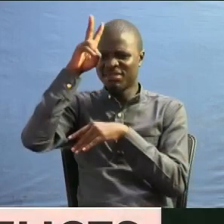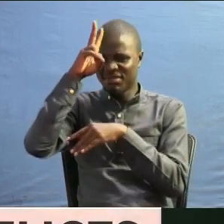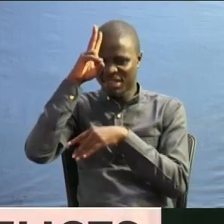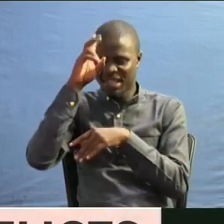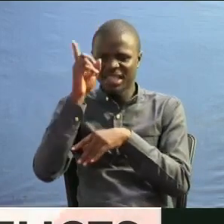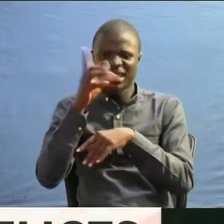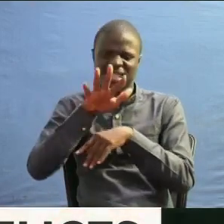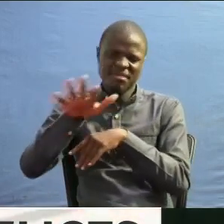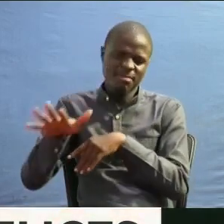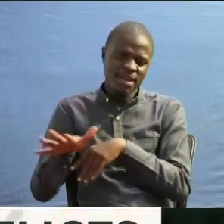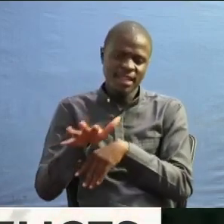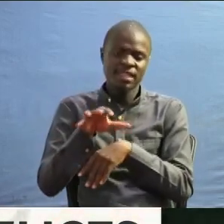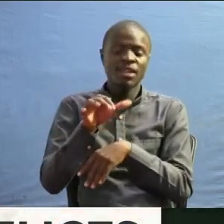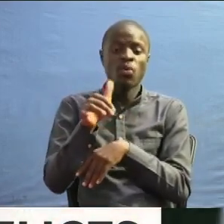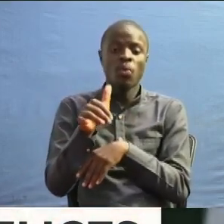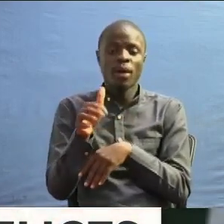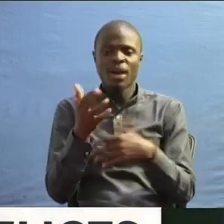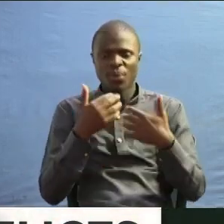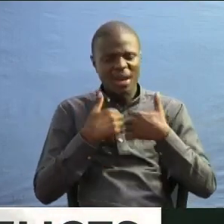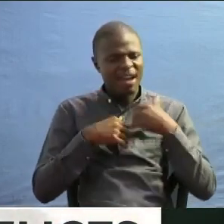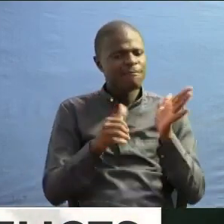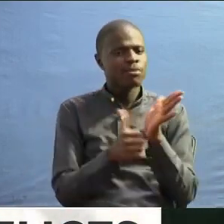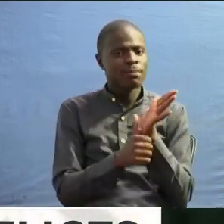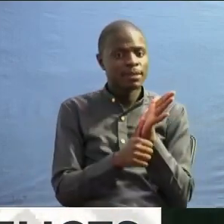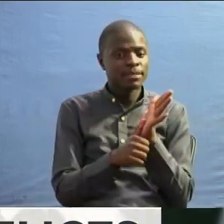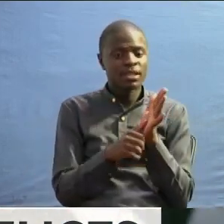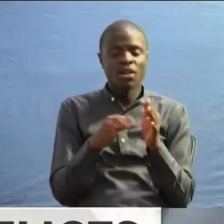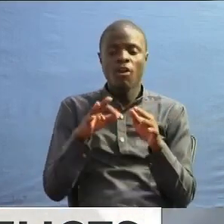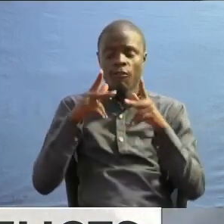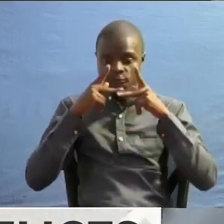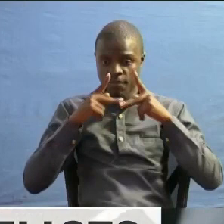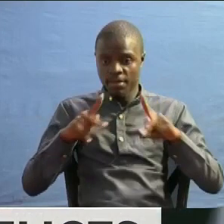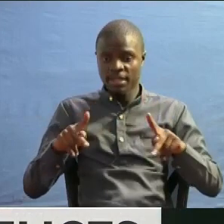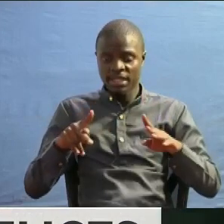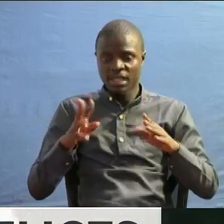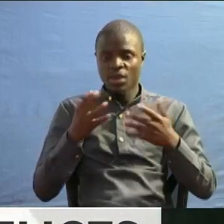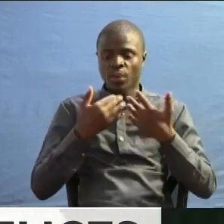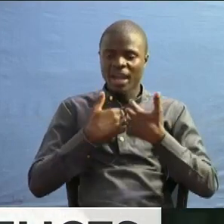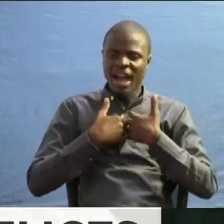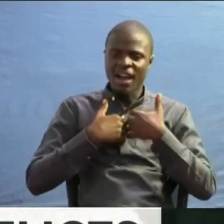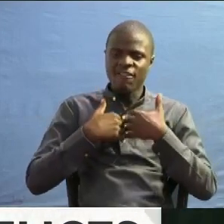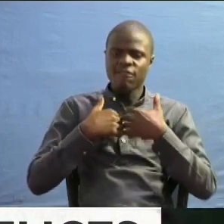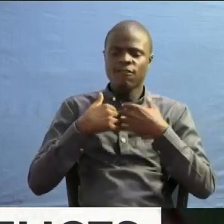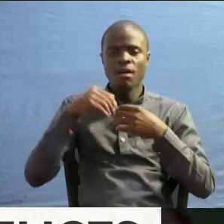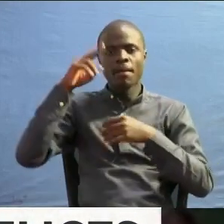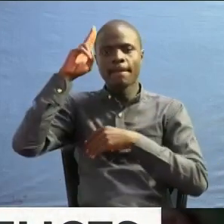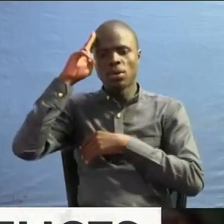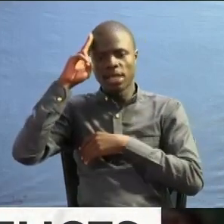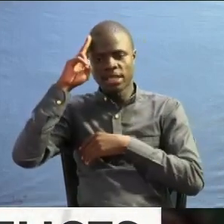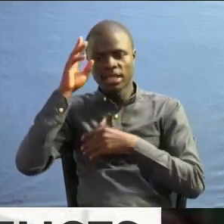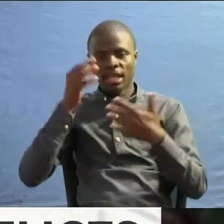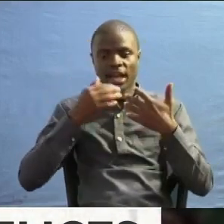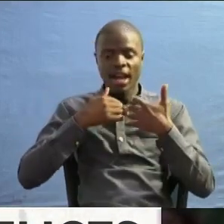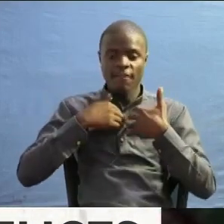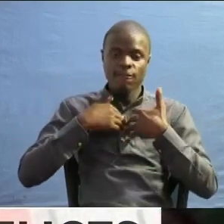kila mahali ambapo kuna matatizo ya usalama, tutakuwa na askari wa polisi, tutakuwa